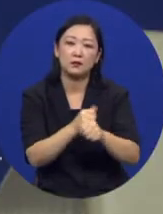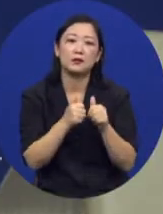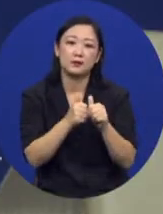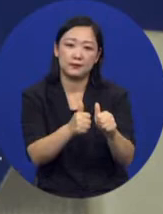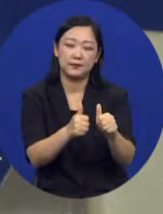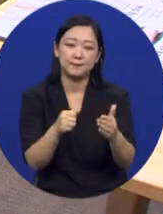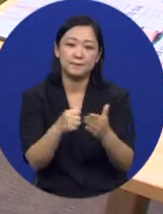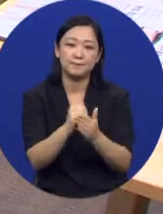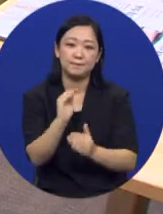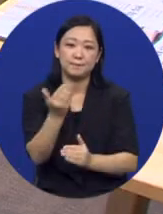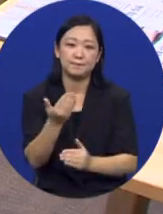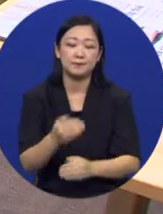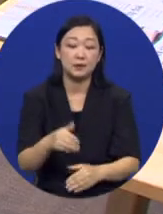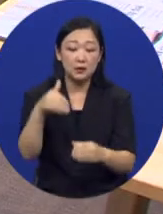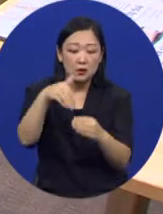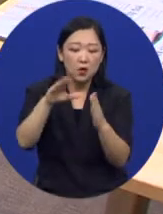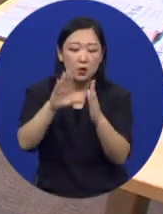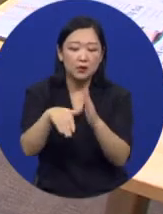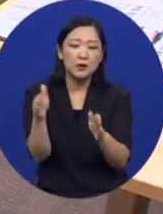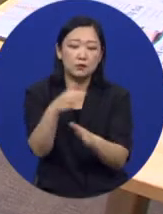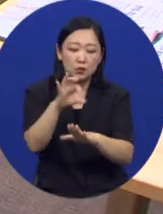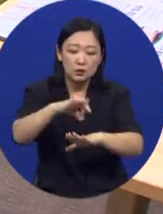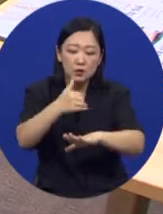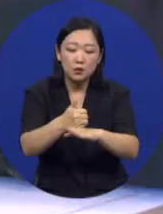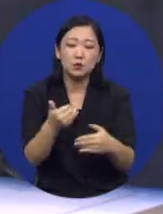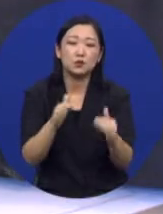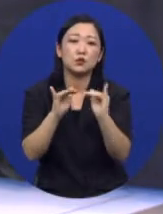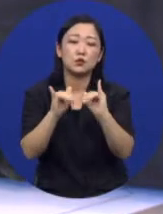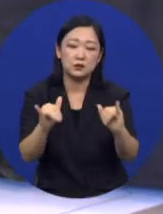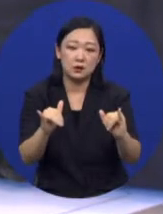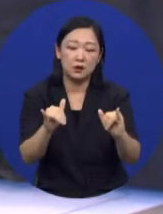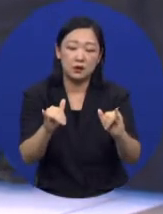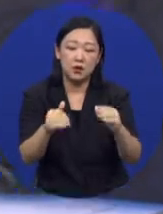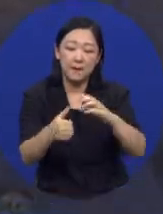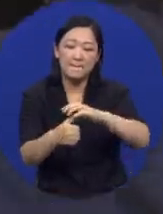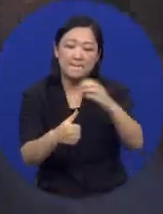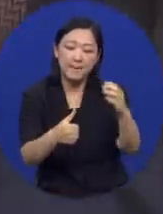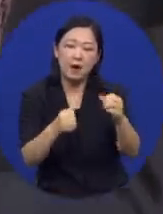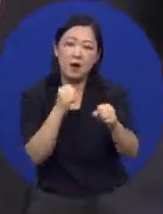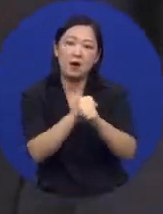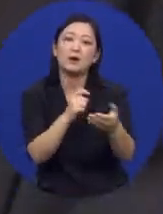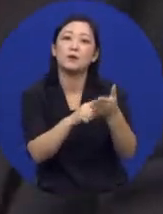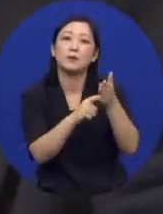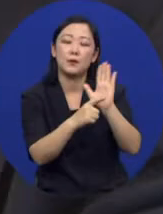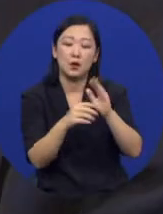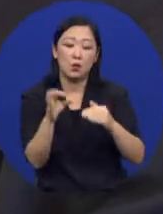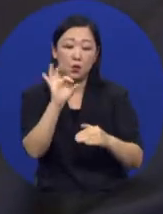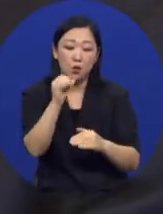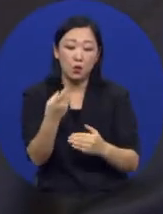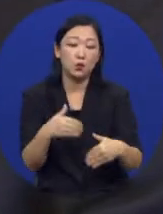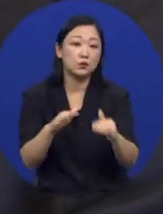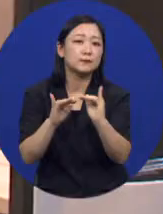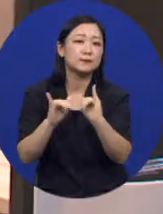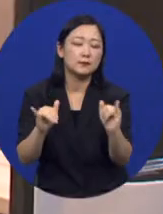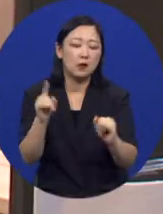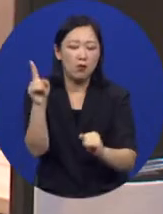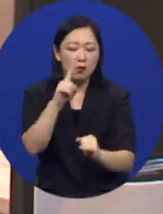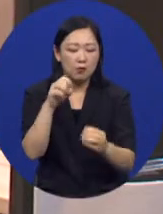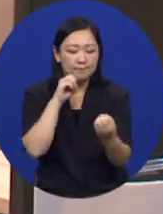아닙니다. 선거 때부터 제왕적 도지사에서 벗어나겠다고 밝힌 오영훈